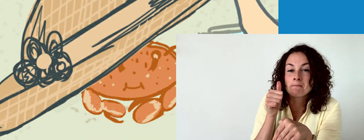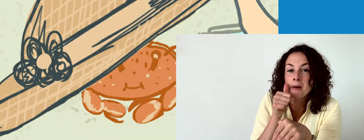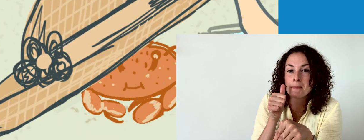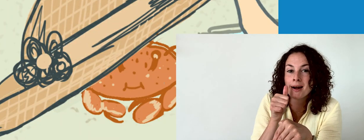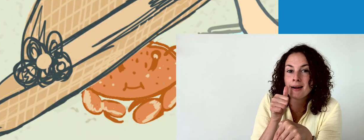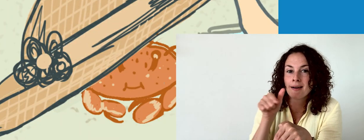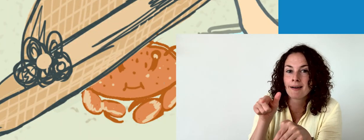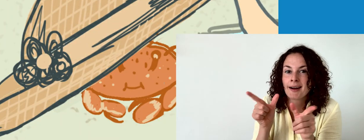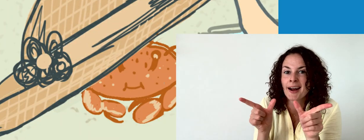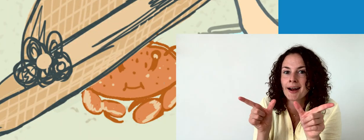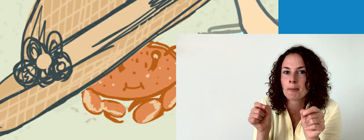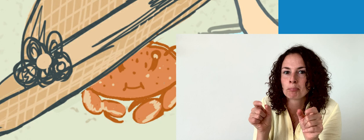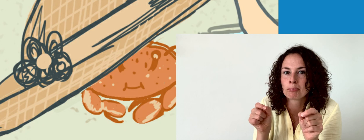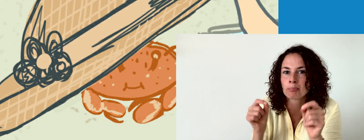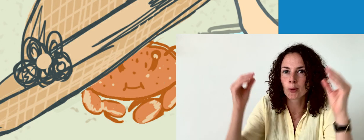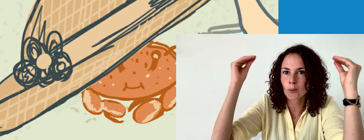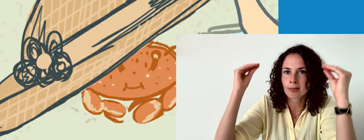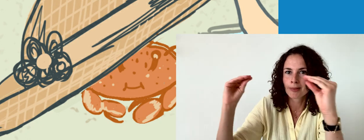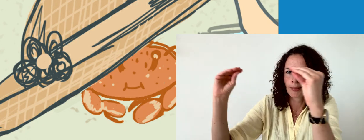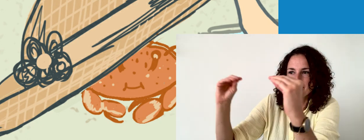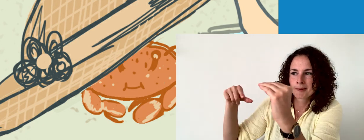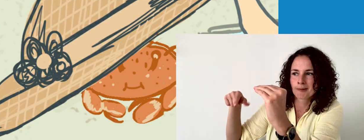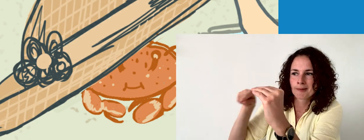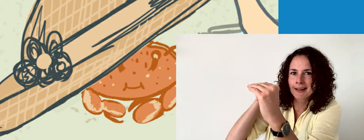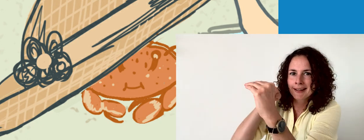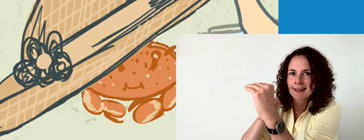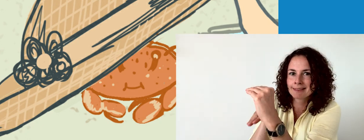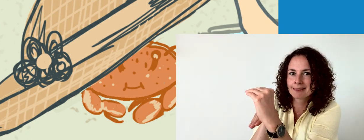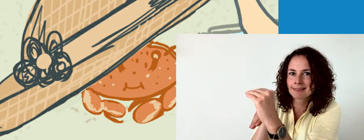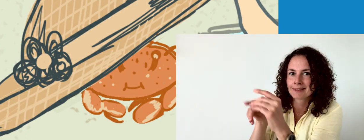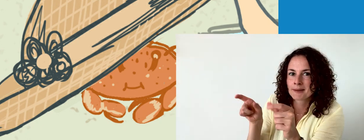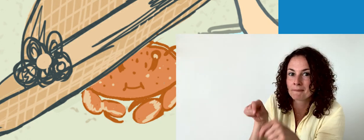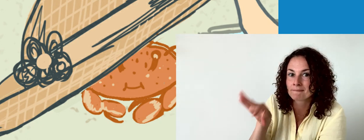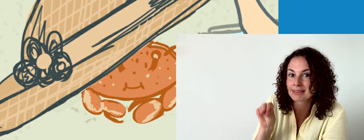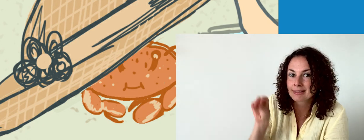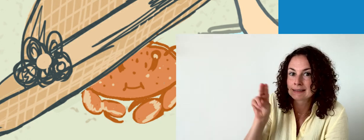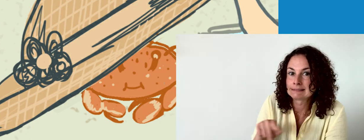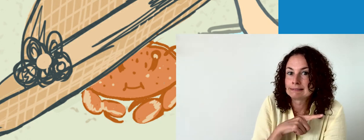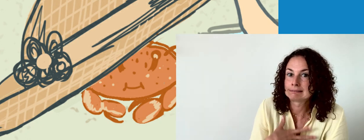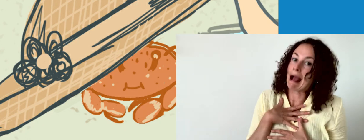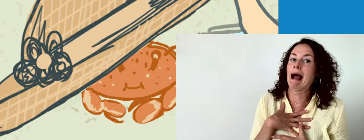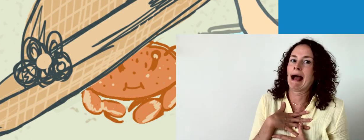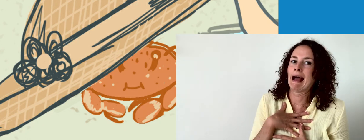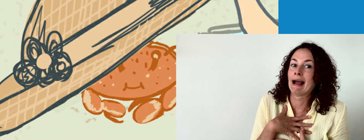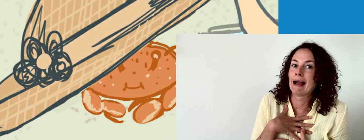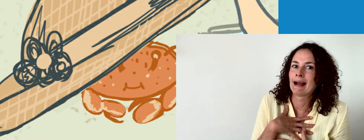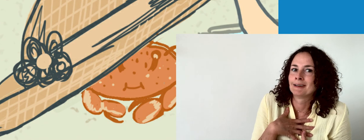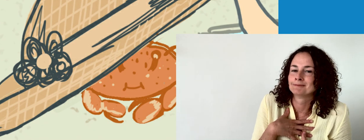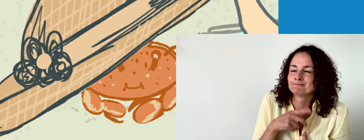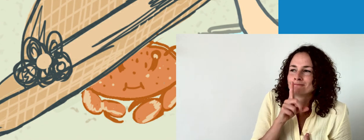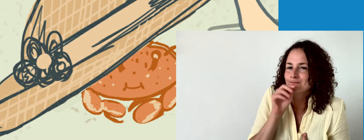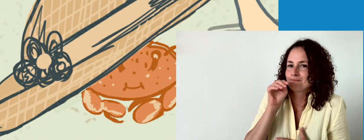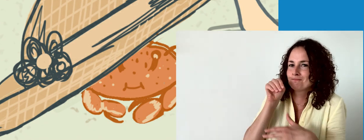Als mama Dit krabje vindt Onder haar hoed Zal ze heel hard schrikken Mare